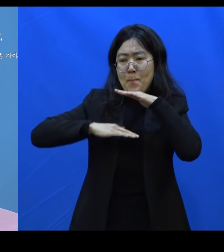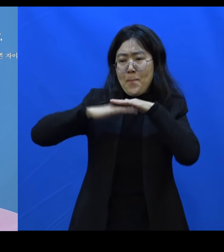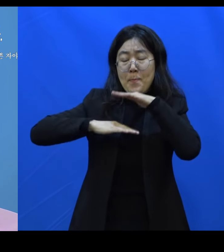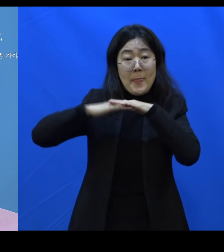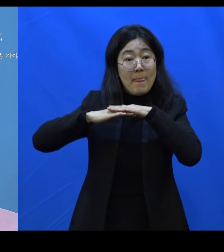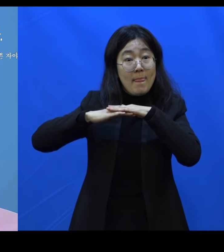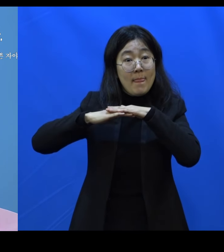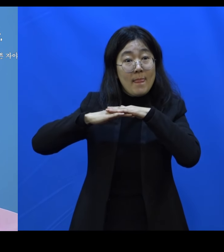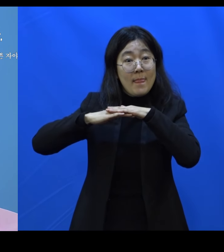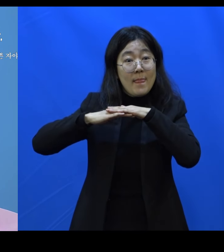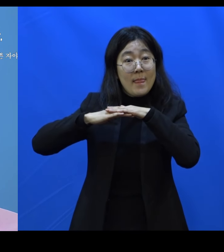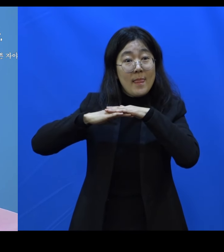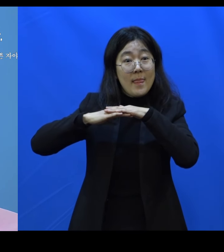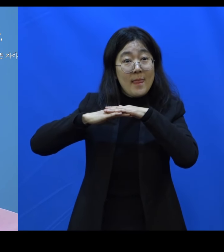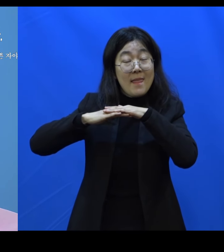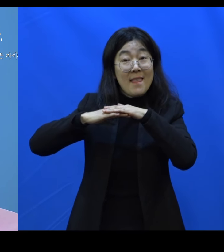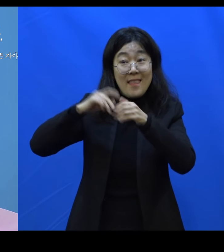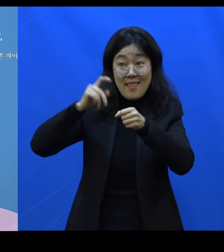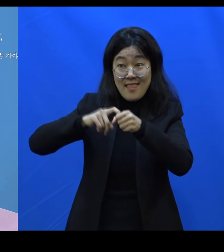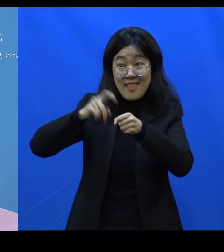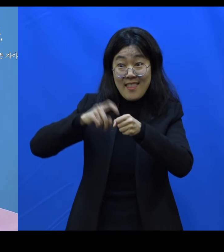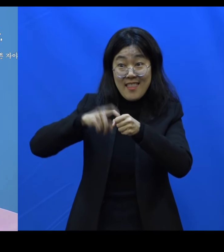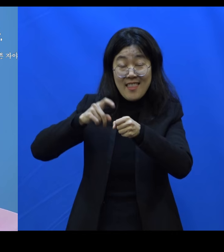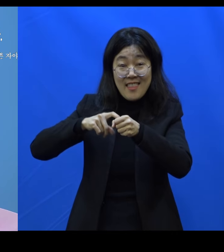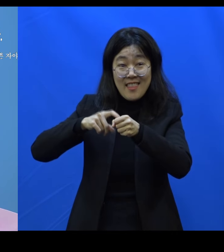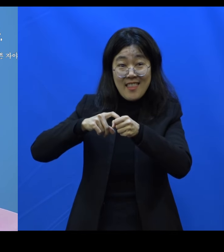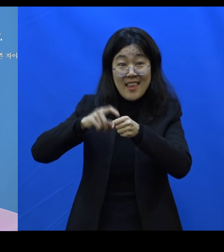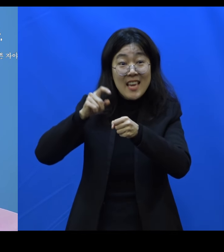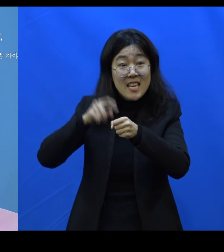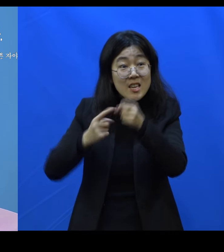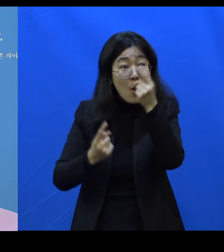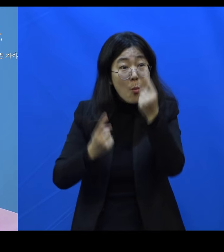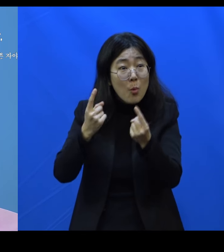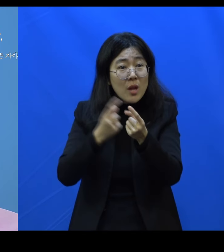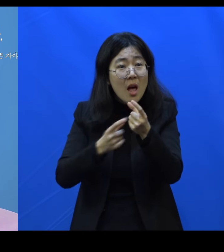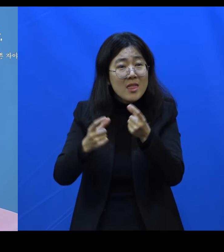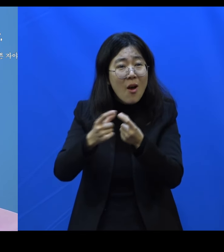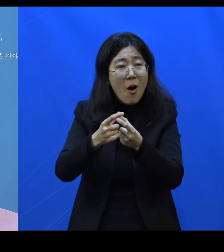주님은 위로보다 더 큰 기쁨을 주시기를 원하세요.